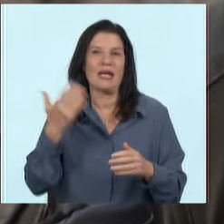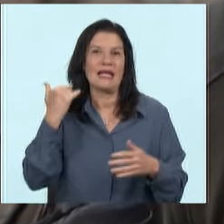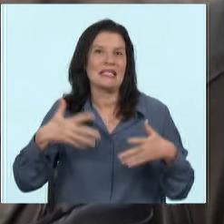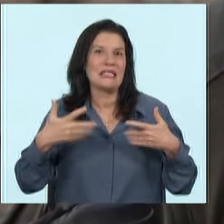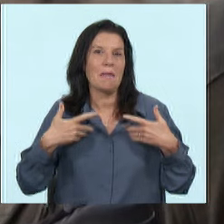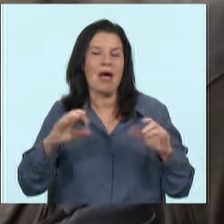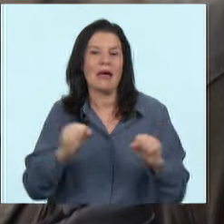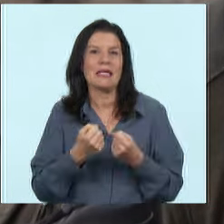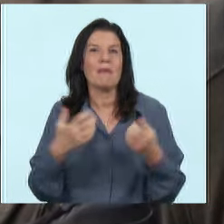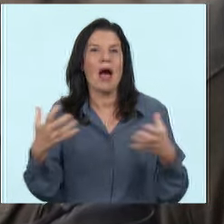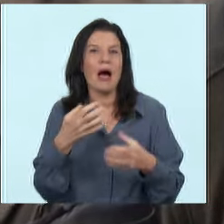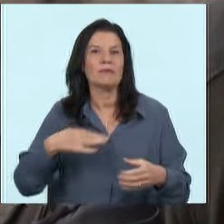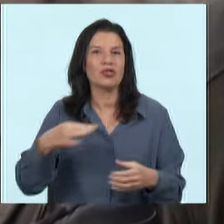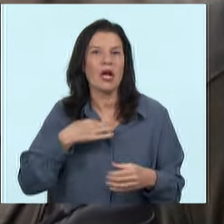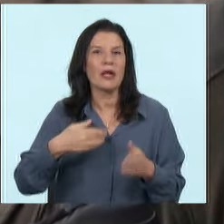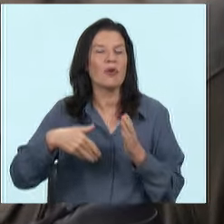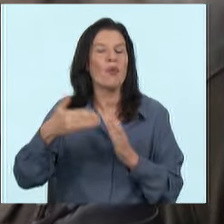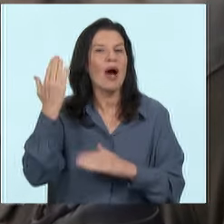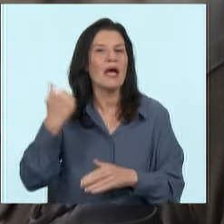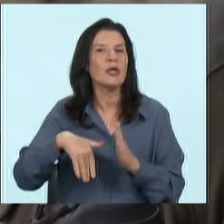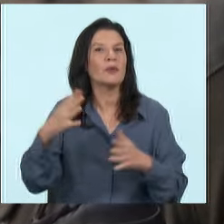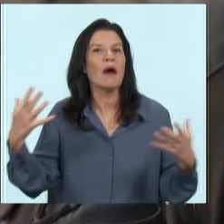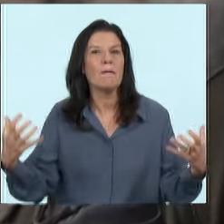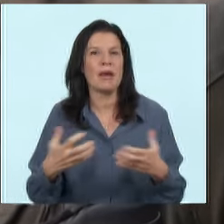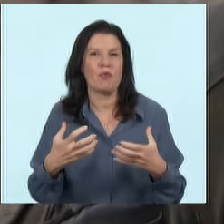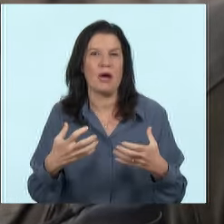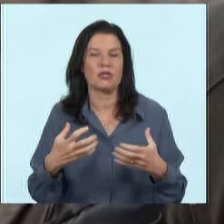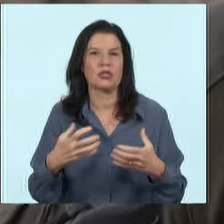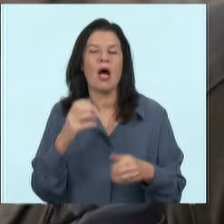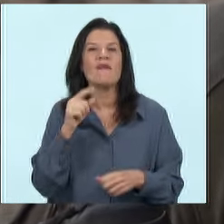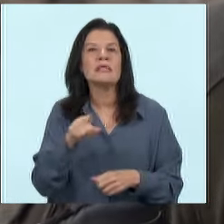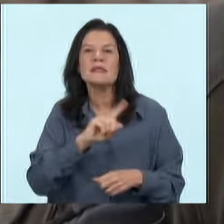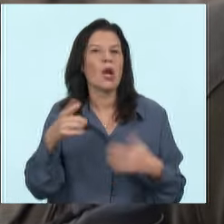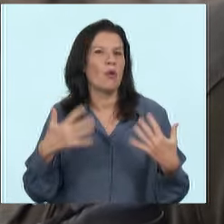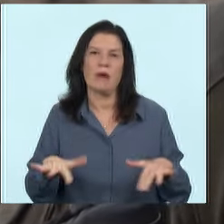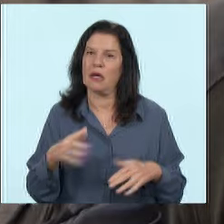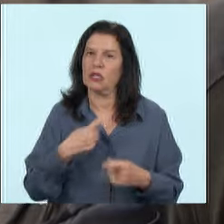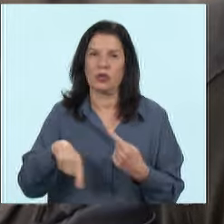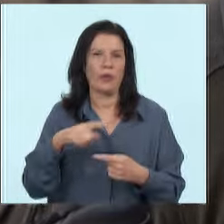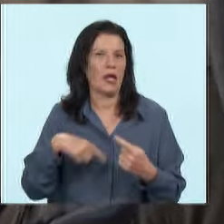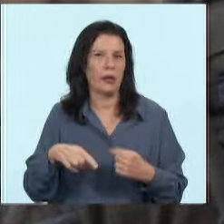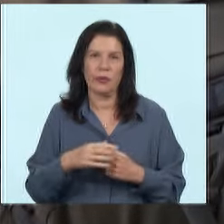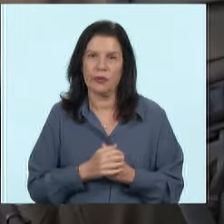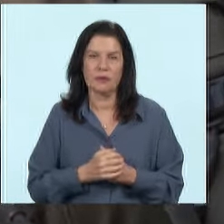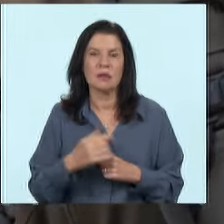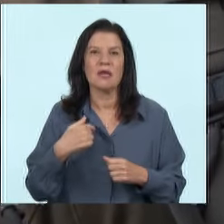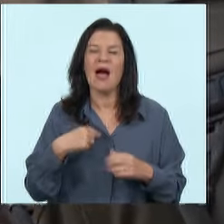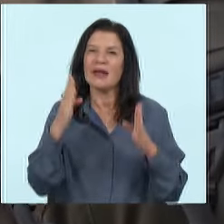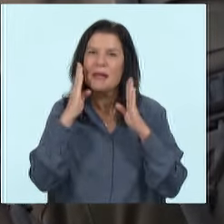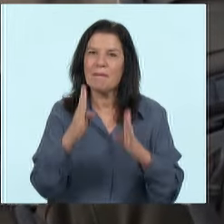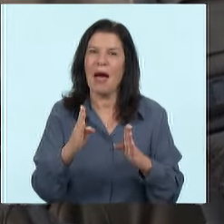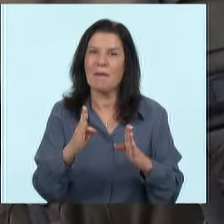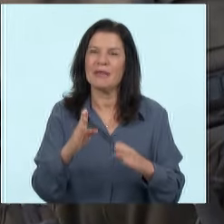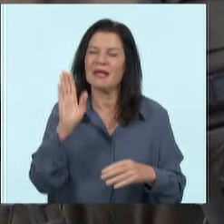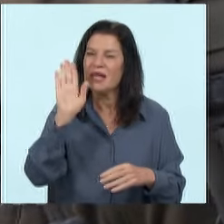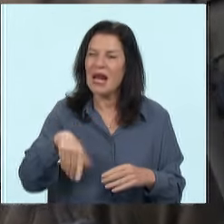וביחד. זה לא מחליש אותנו, ואני מאמין בעם שלנו. אני לגמרי מאמין שגם בתוך הכאוס שאנחנו נמצאים בו, שאת מספרת שקורה בתל אביב,